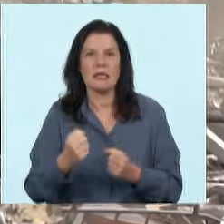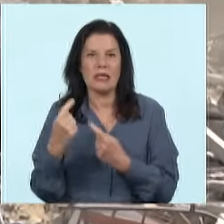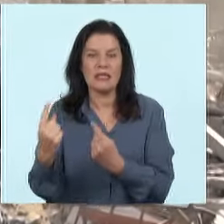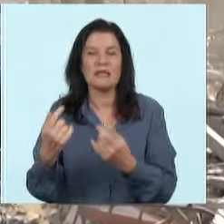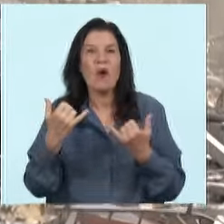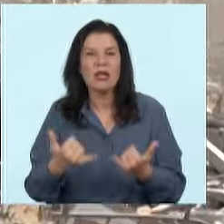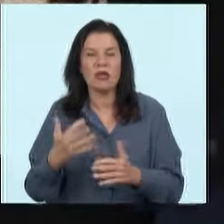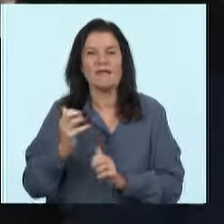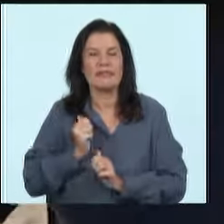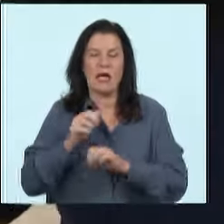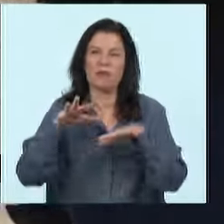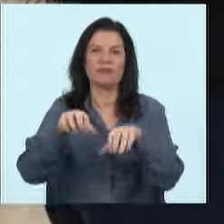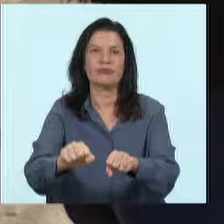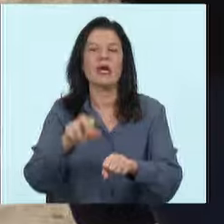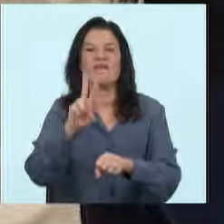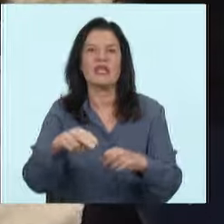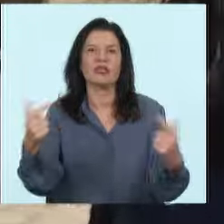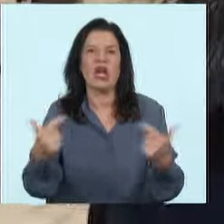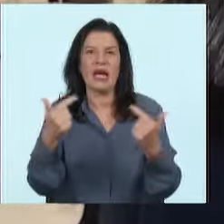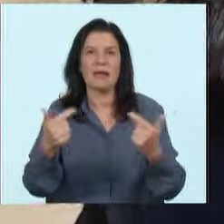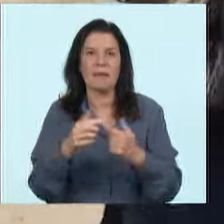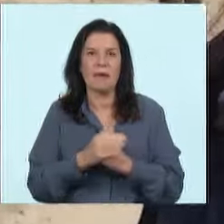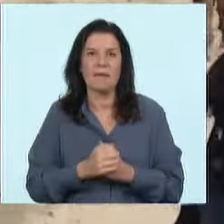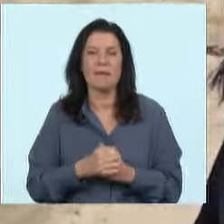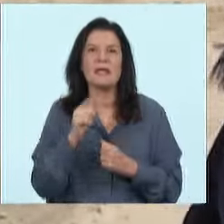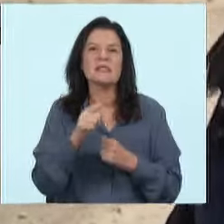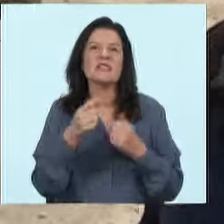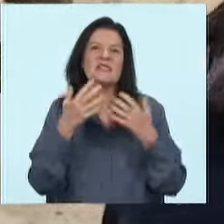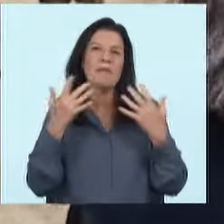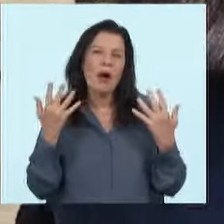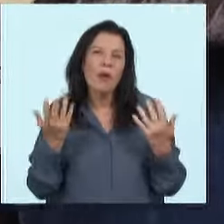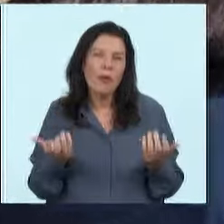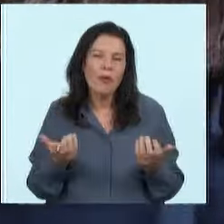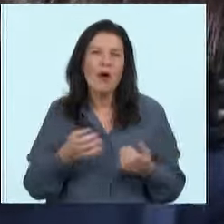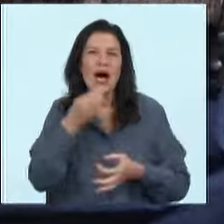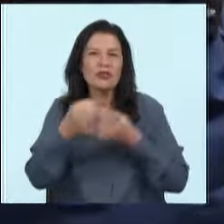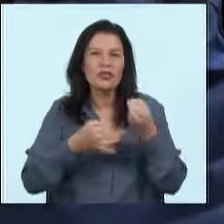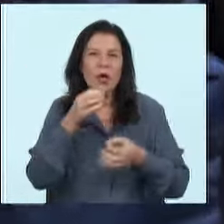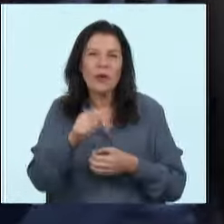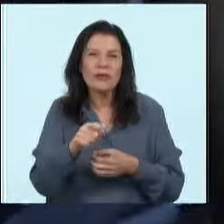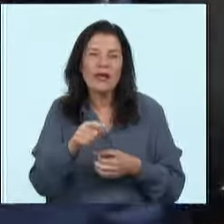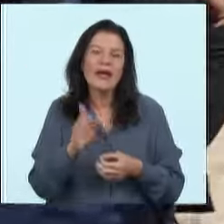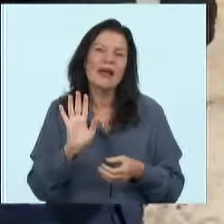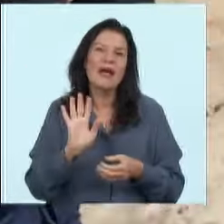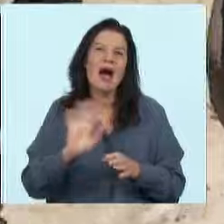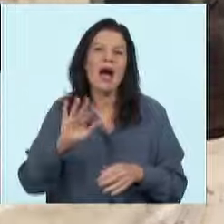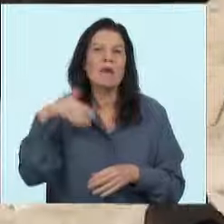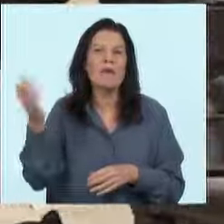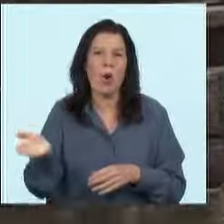בלחימה. זה כל כך ברור שאתה בתוך עזה, שכל השאלות האלה שהן רק בחוץ מעסיקות, לא קיימות